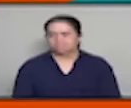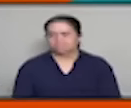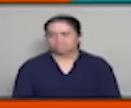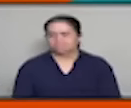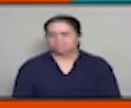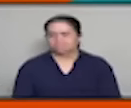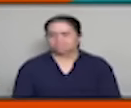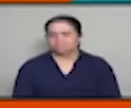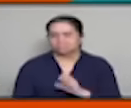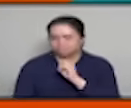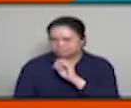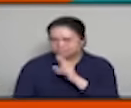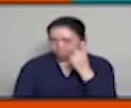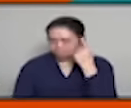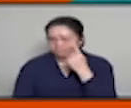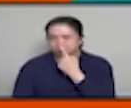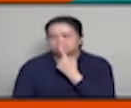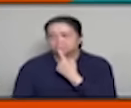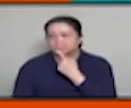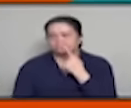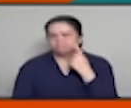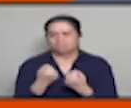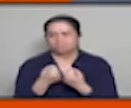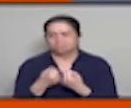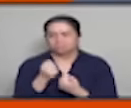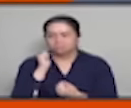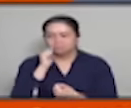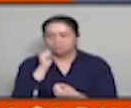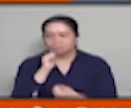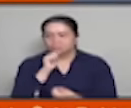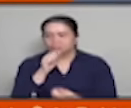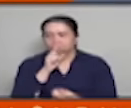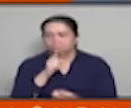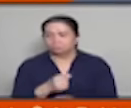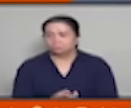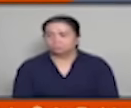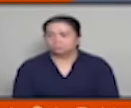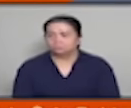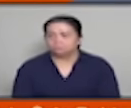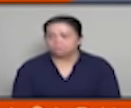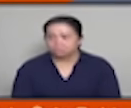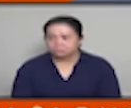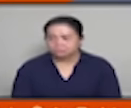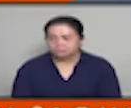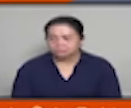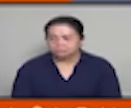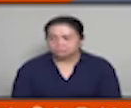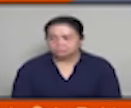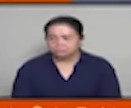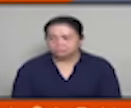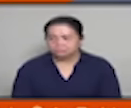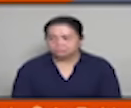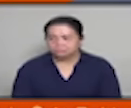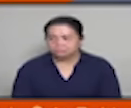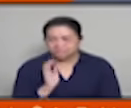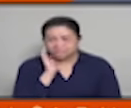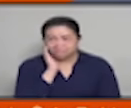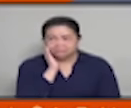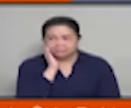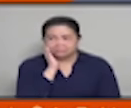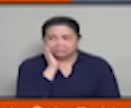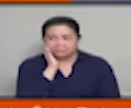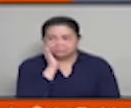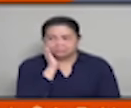Yan naman, yung mga sinasabi po nila, eh, panahikan po yan eh. Hindi po totoo yung mga sinasabi po nila. Gawa-gawa na nila yan po yan.